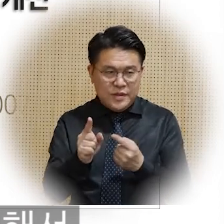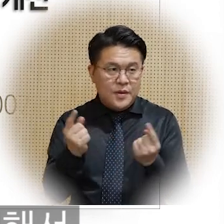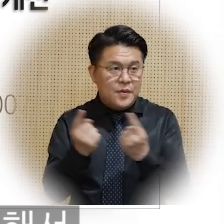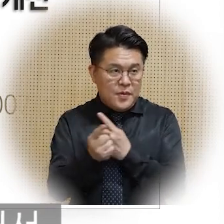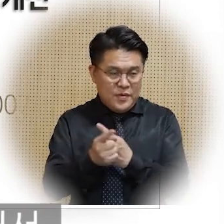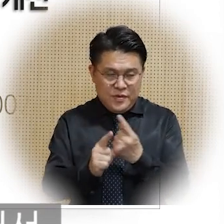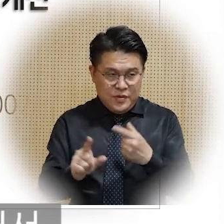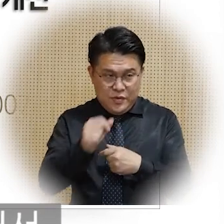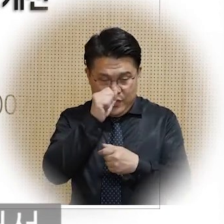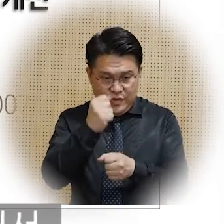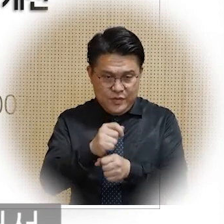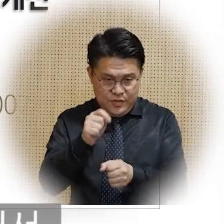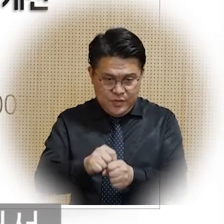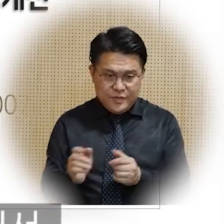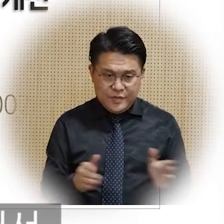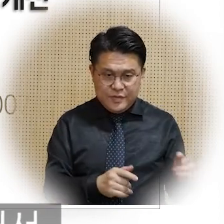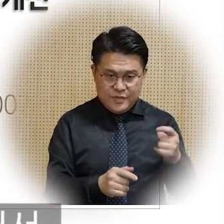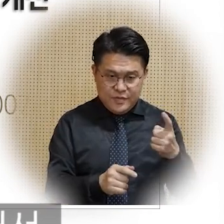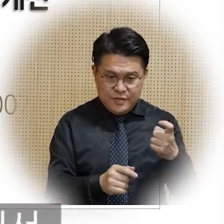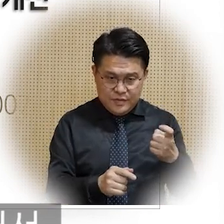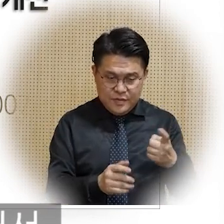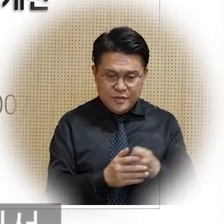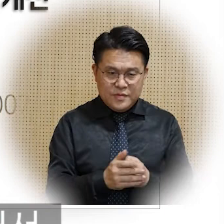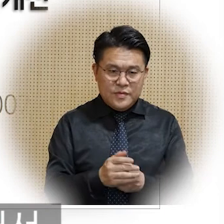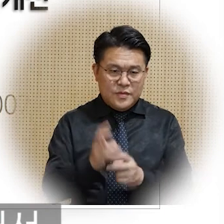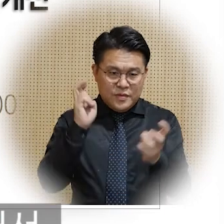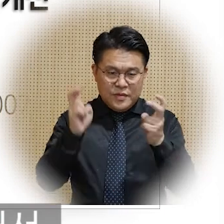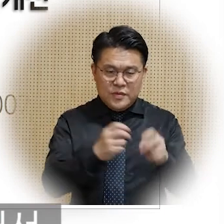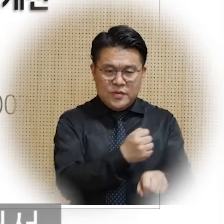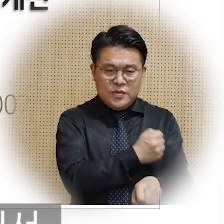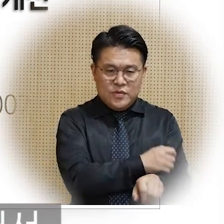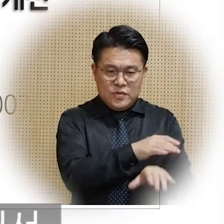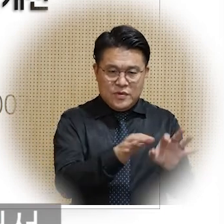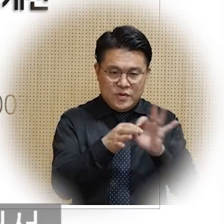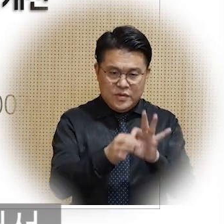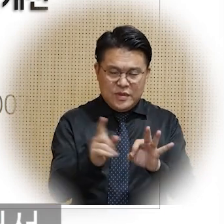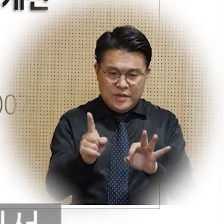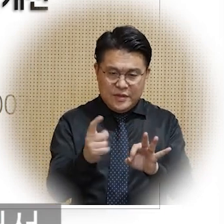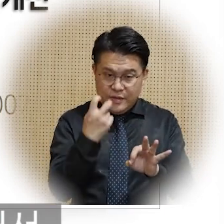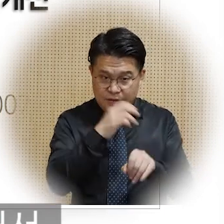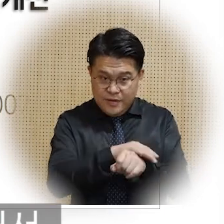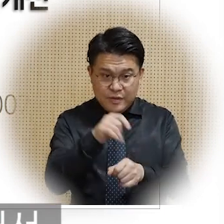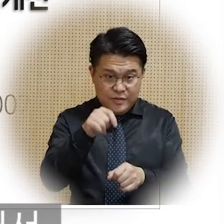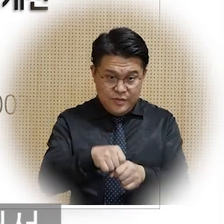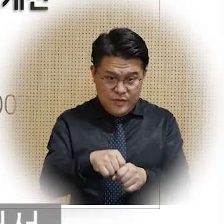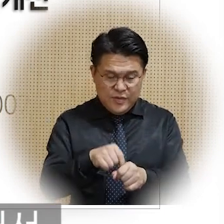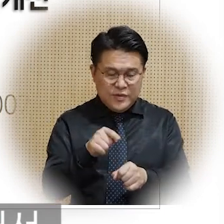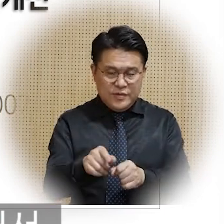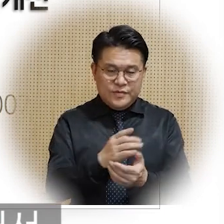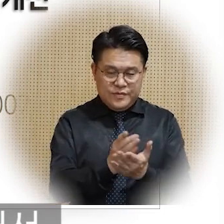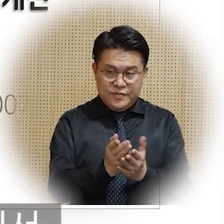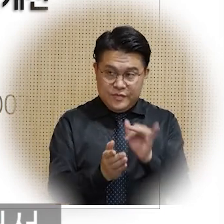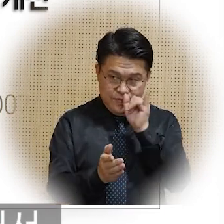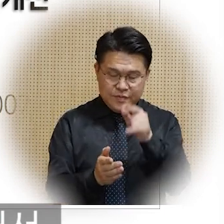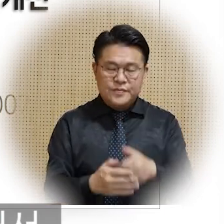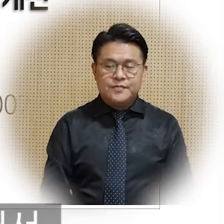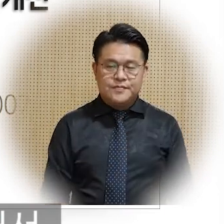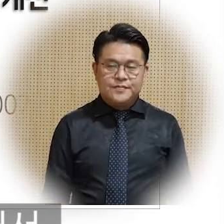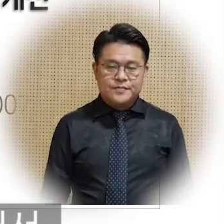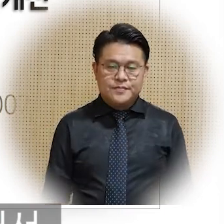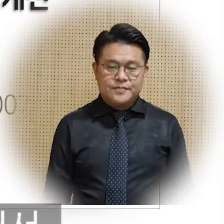개선하기 위해서. 그 다음에 11번째는 이제 노사와 간의 그런 관계를 관리하기 위해서. 이렇게